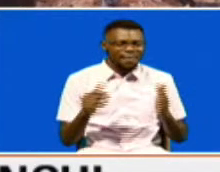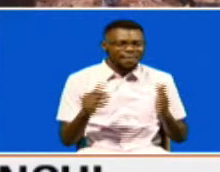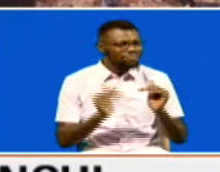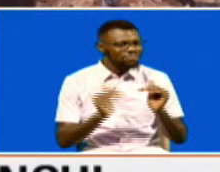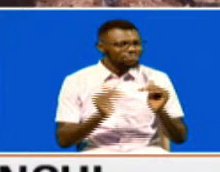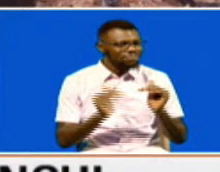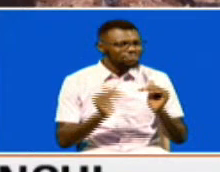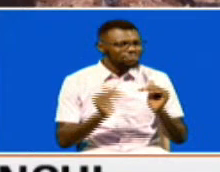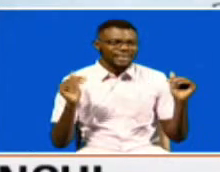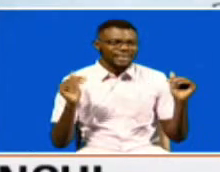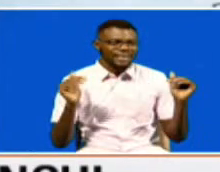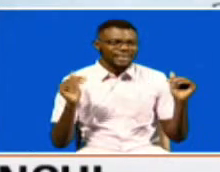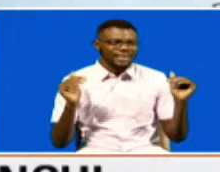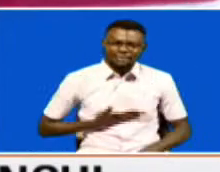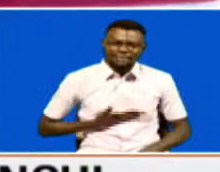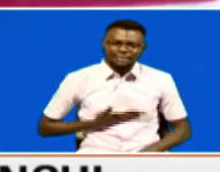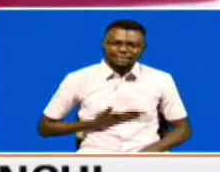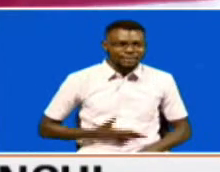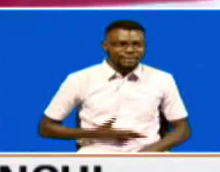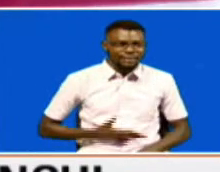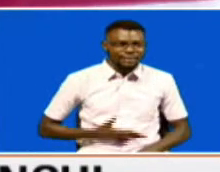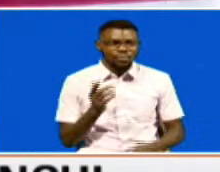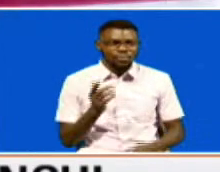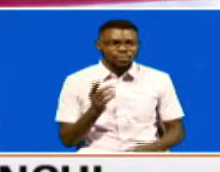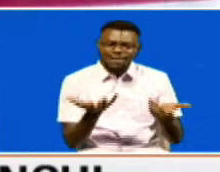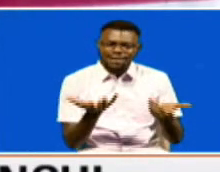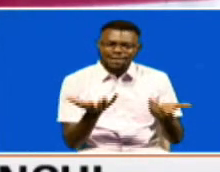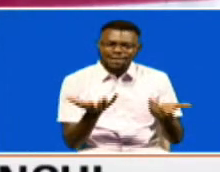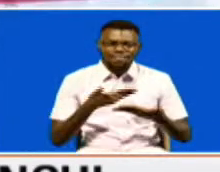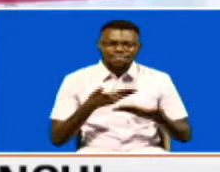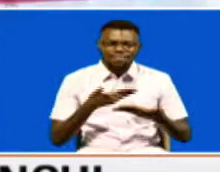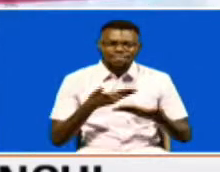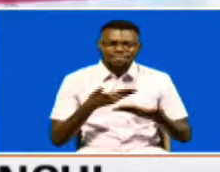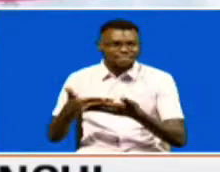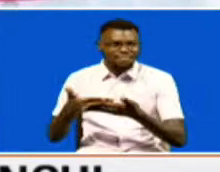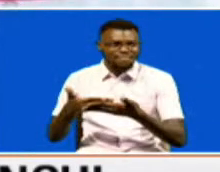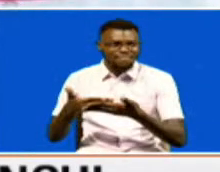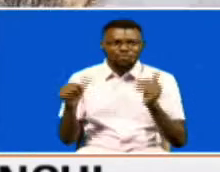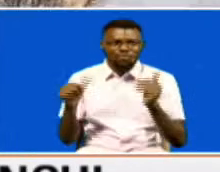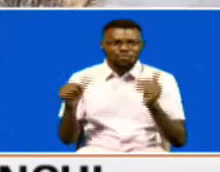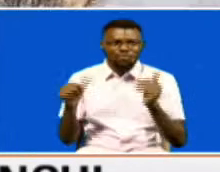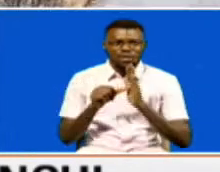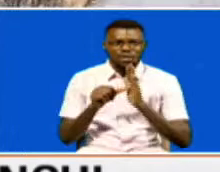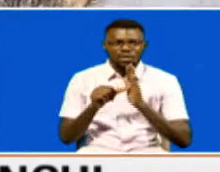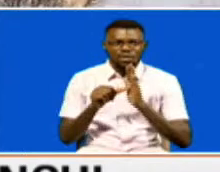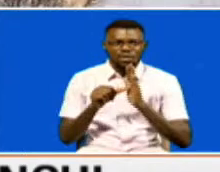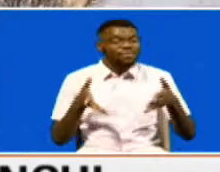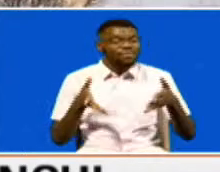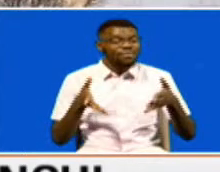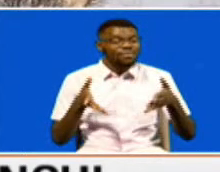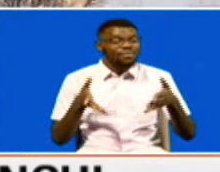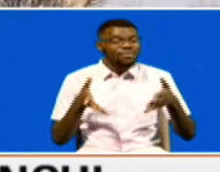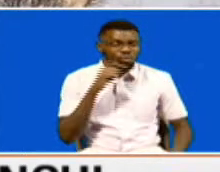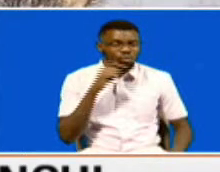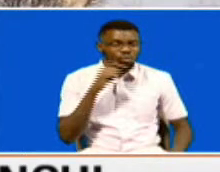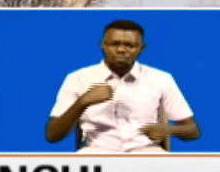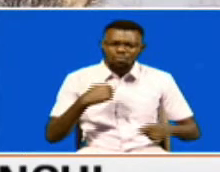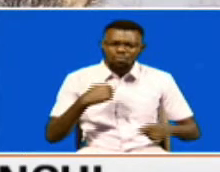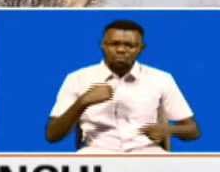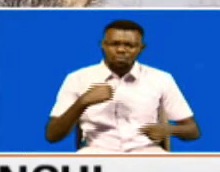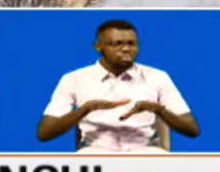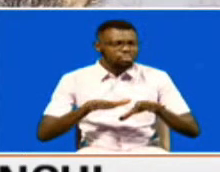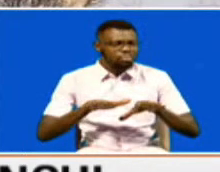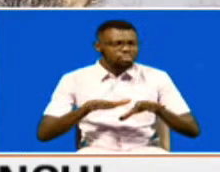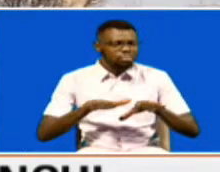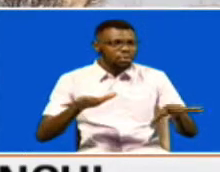la njaa na vile vile kuhitaji misaada ya kukabiliana na ukame. Huku ukame ukiendelea kuathiri wakaazi